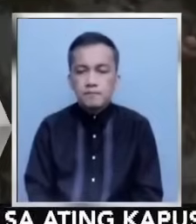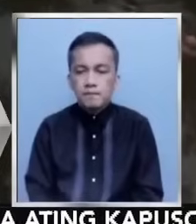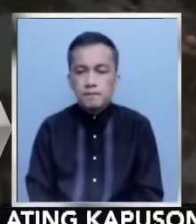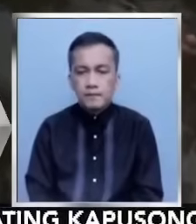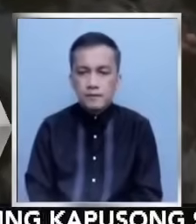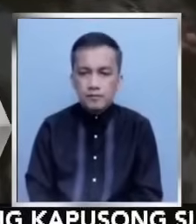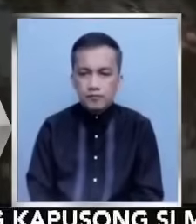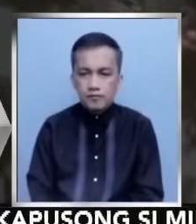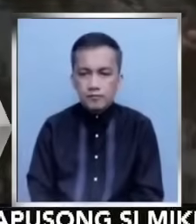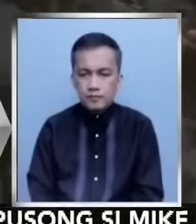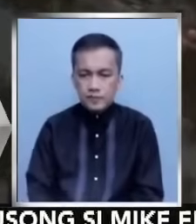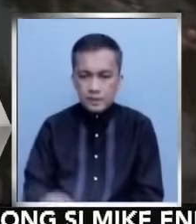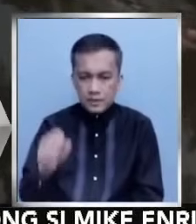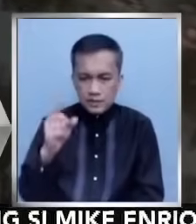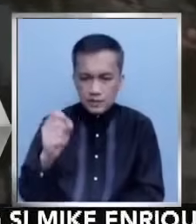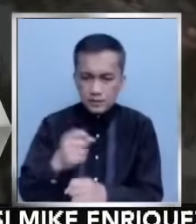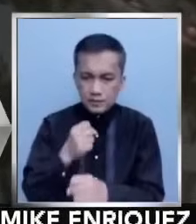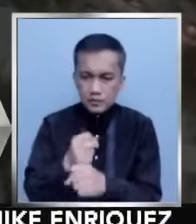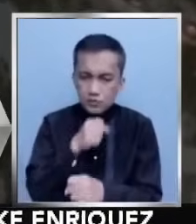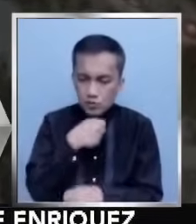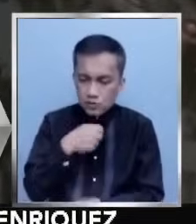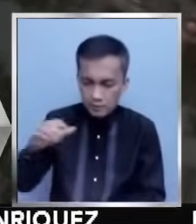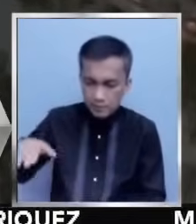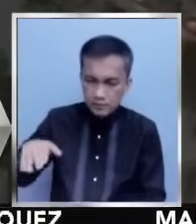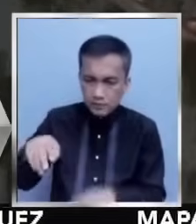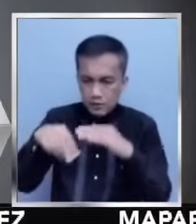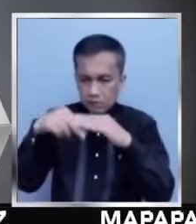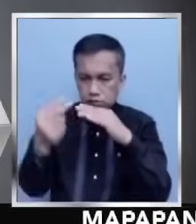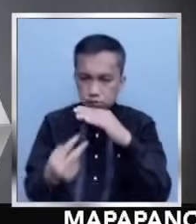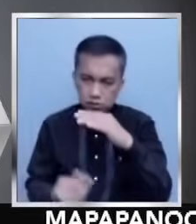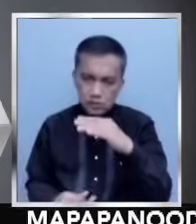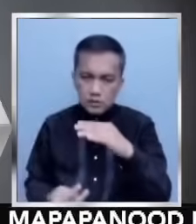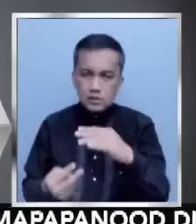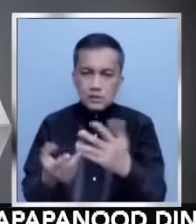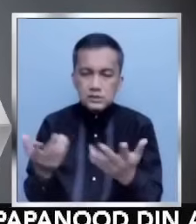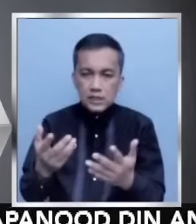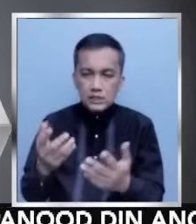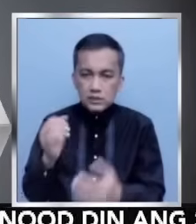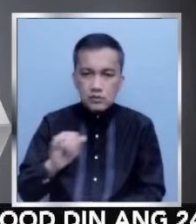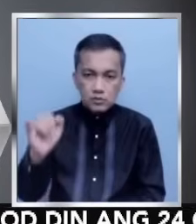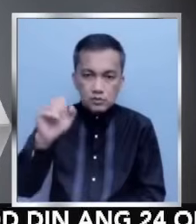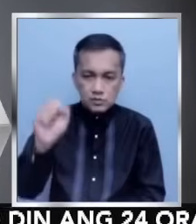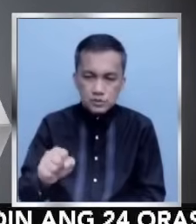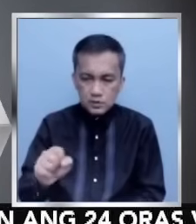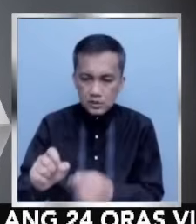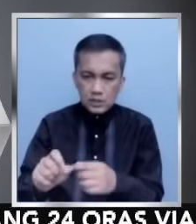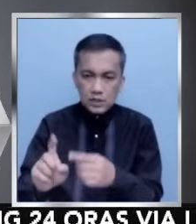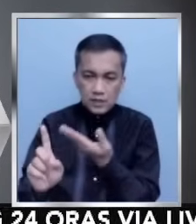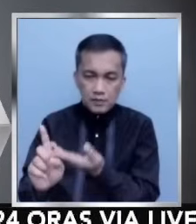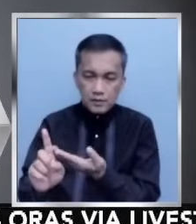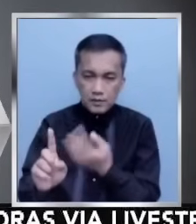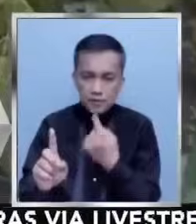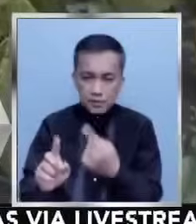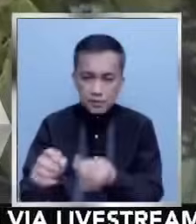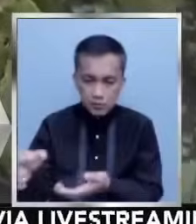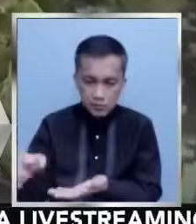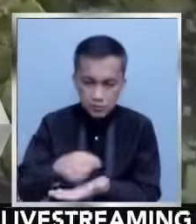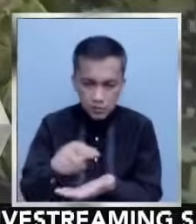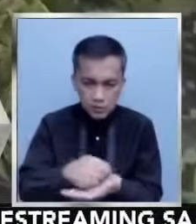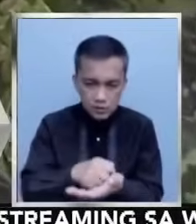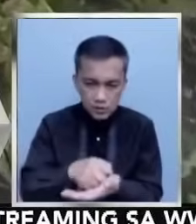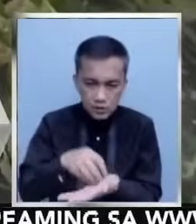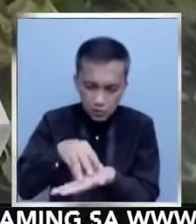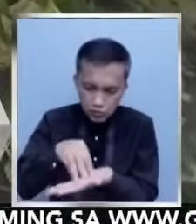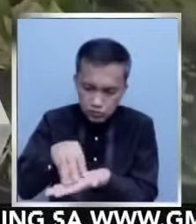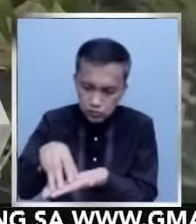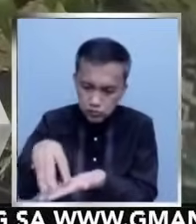11 taong gulang na bata nalunod sa Magsingal, Ilocos Sur. Nangunguha raw ang biktima ng uulaming kangkong at kuhol kasama ang